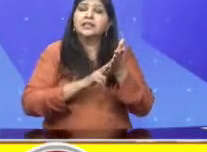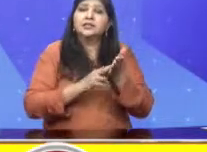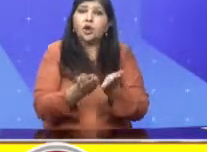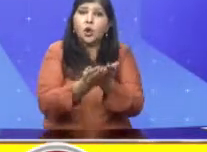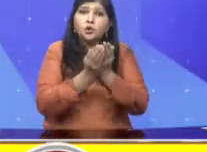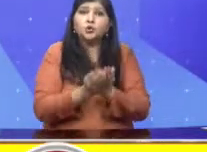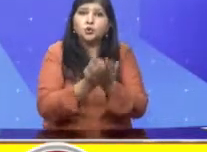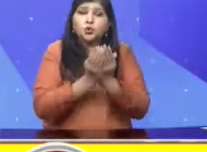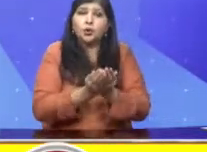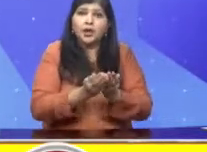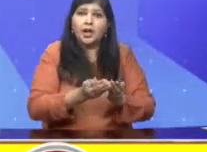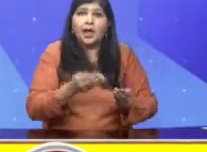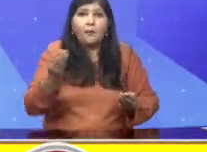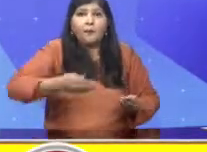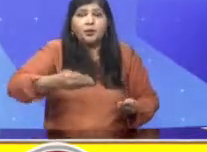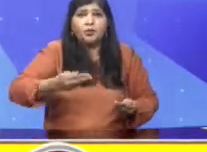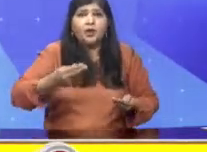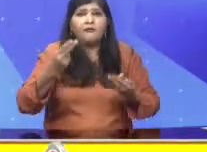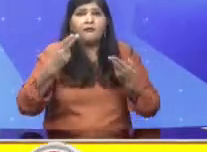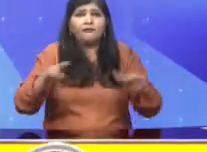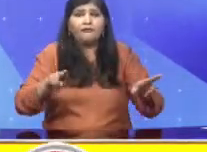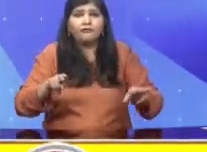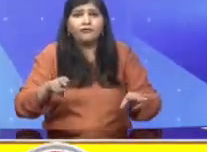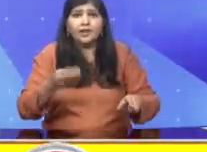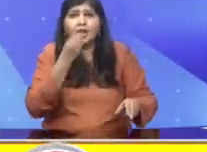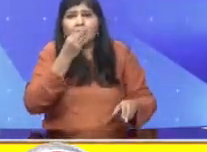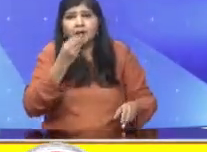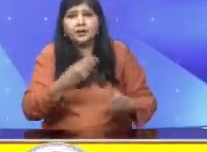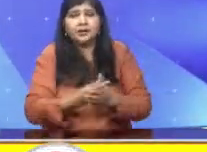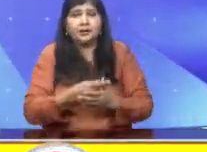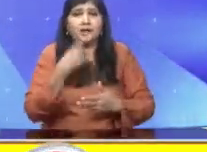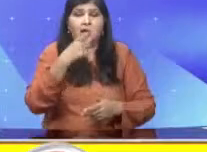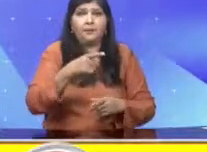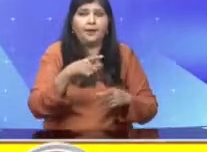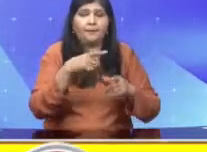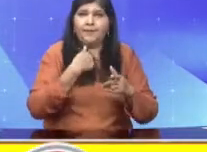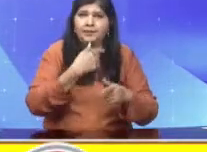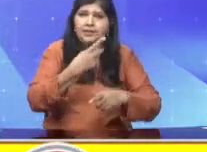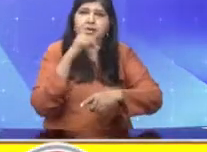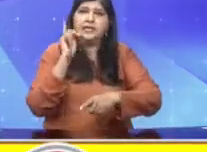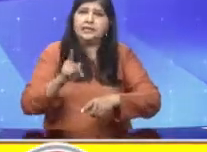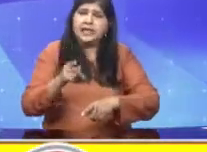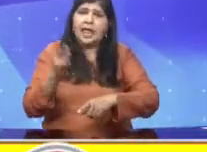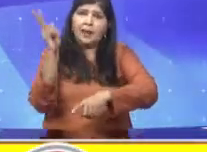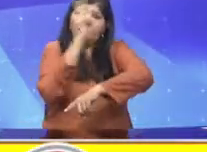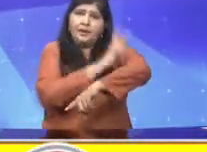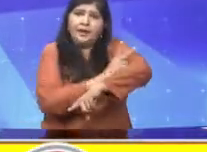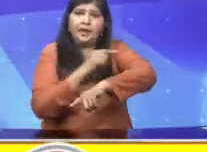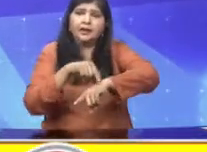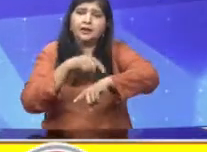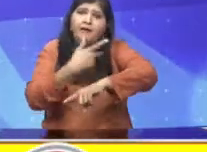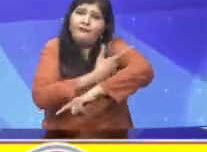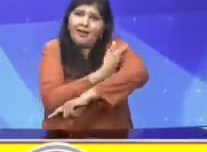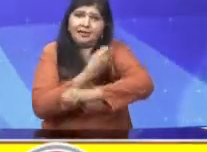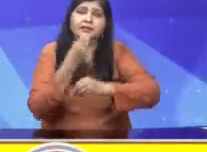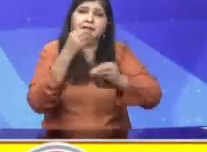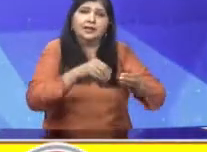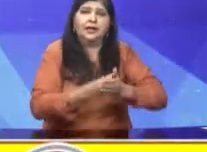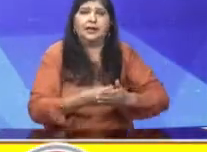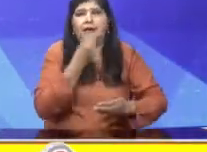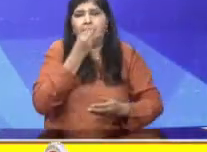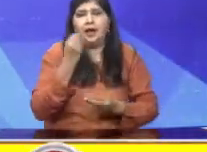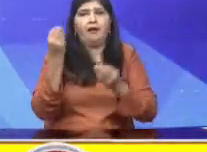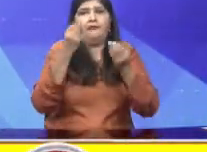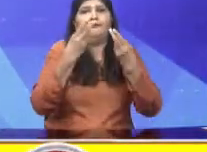छोले भटूरे मुप्त में खाने के लिए आपको दिखाने पड़ेगा कि आपने उसी दिन वैक्सिन लगवाई है।